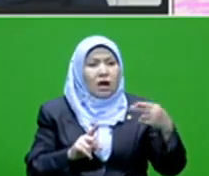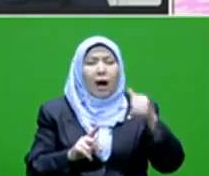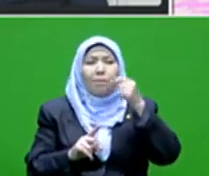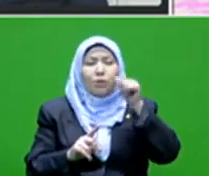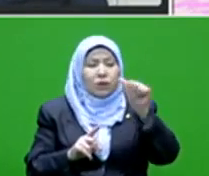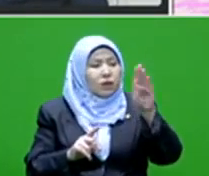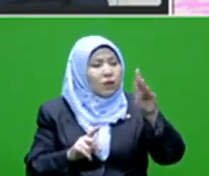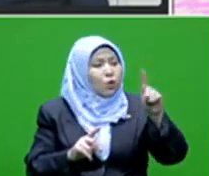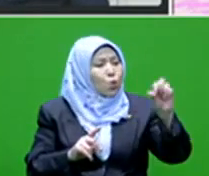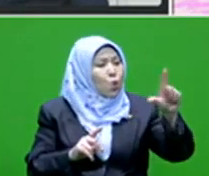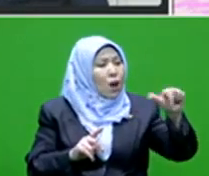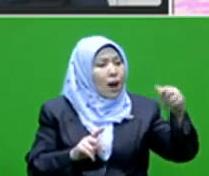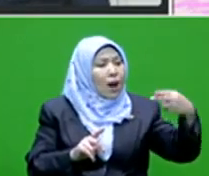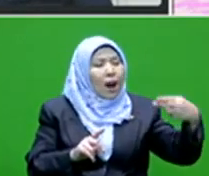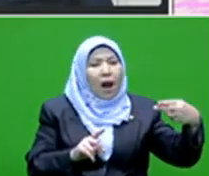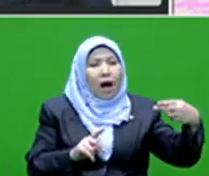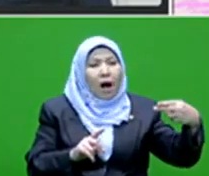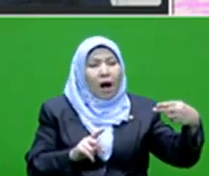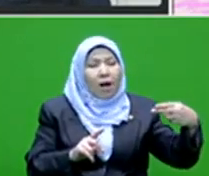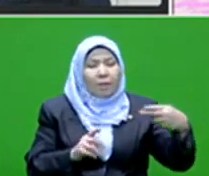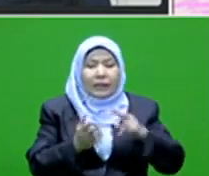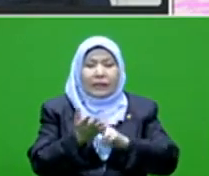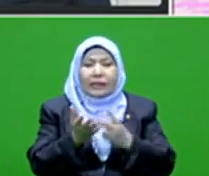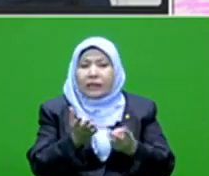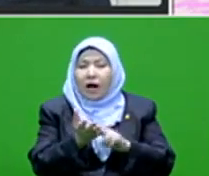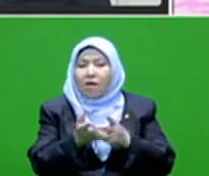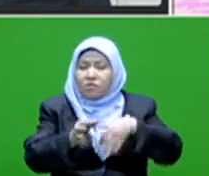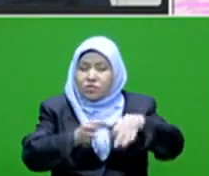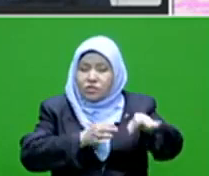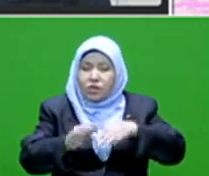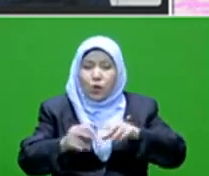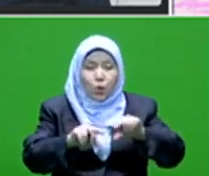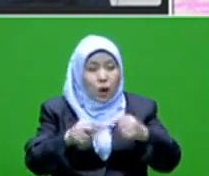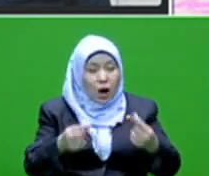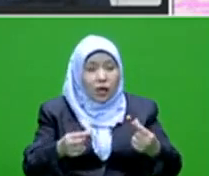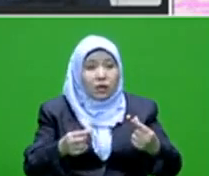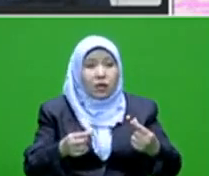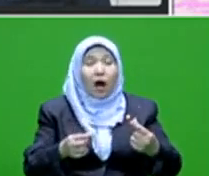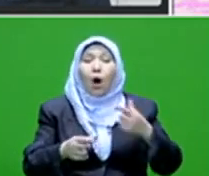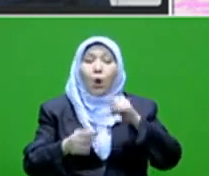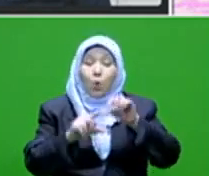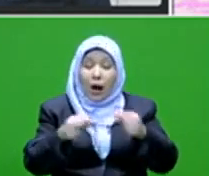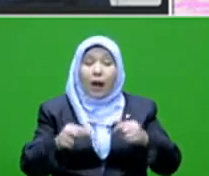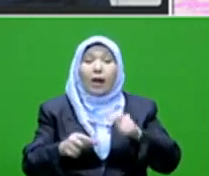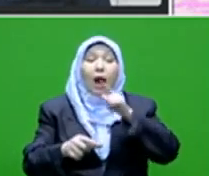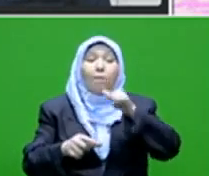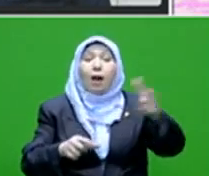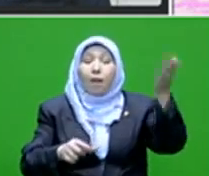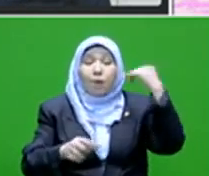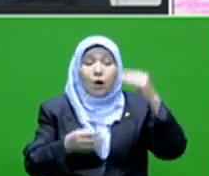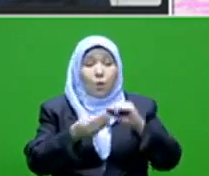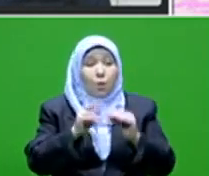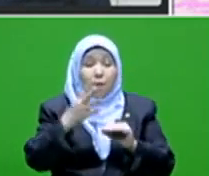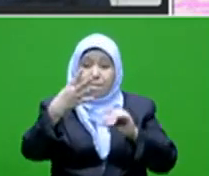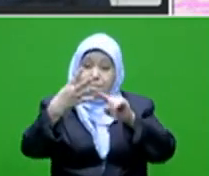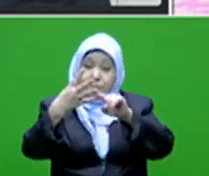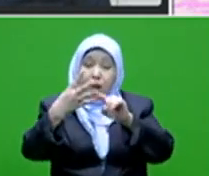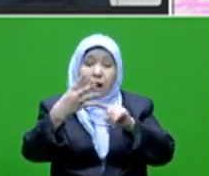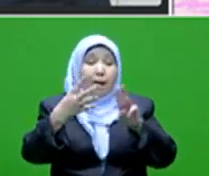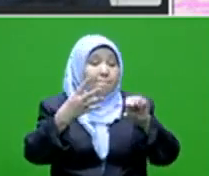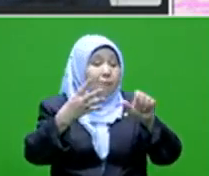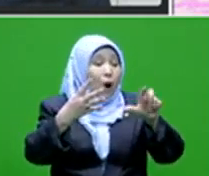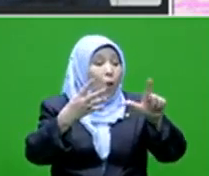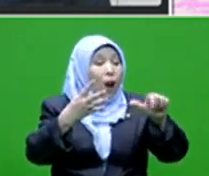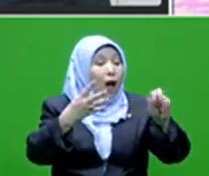Bukhari. Salah seorang pentasih Al-Quran di negara kita. Kalau kita buka dulu Quran lama-lama, ada nama dia nombor 4. Maulana Syekh